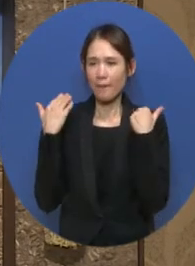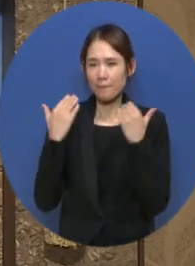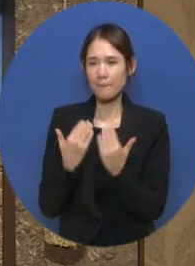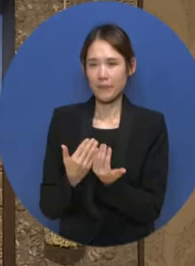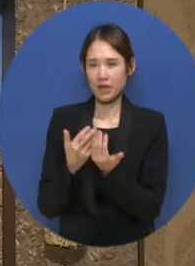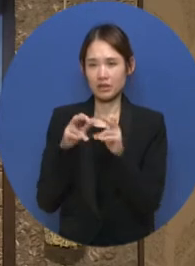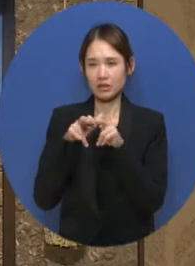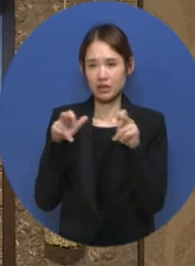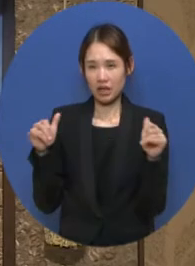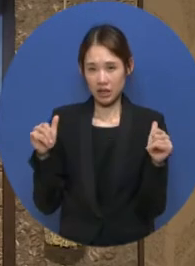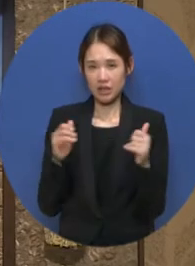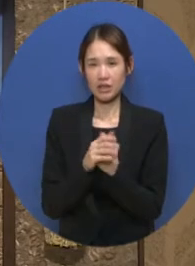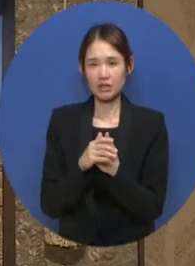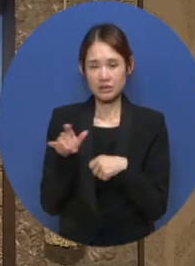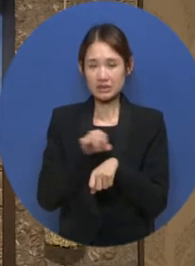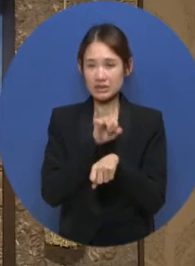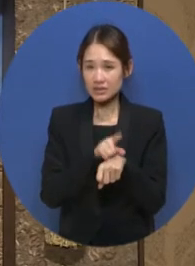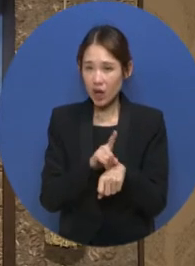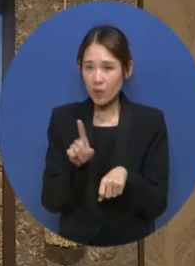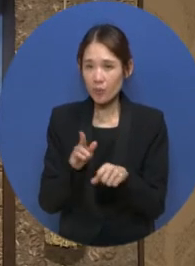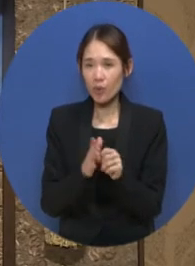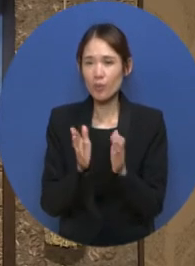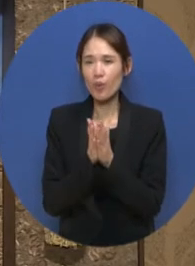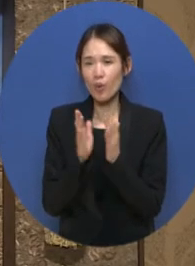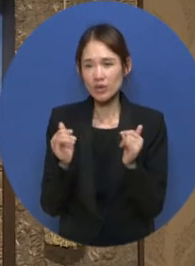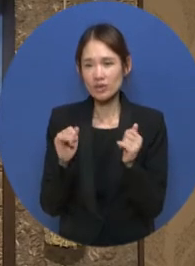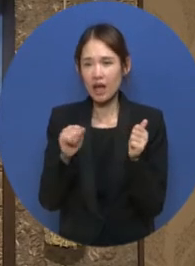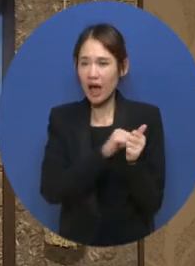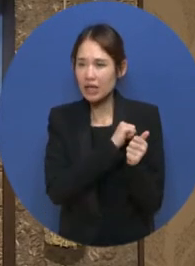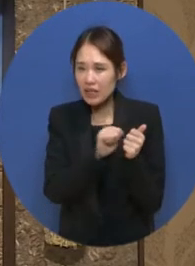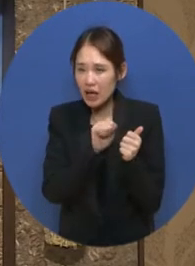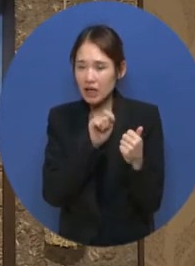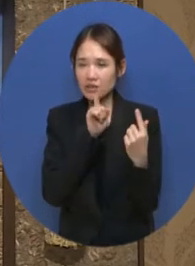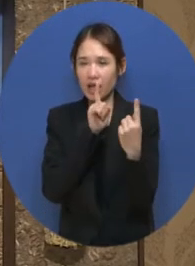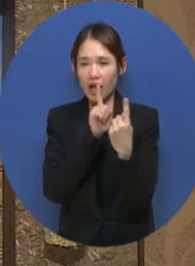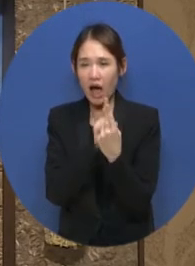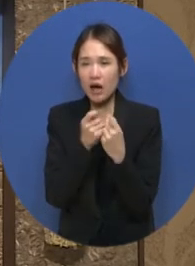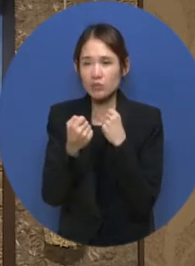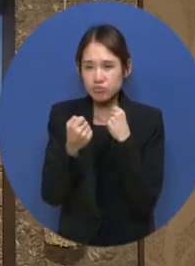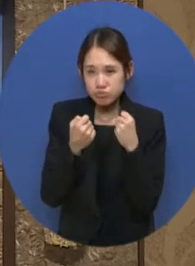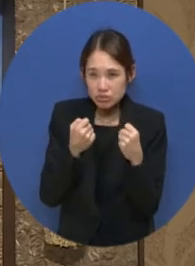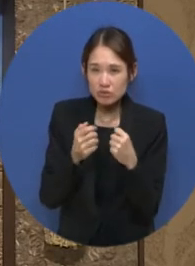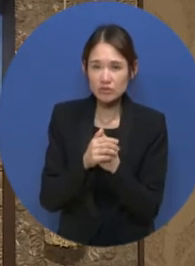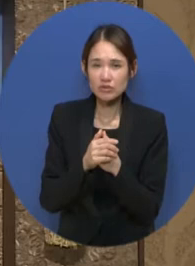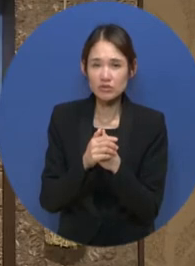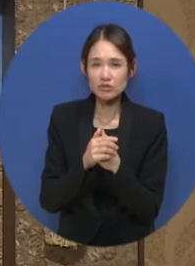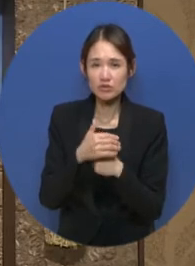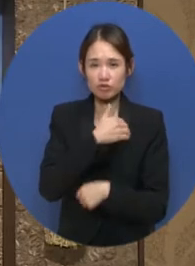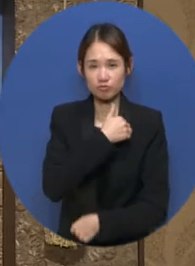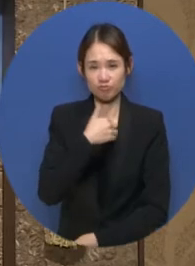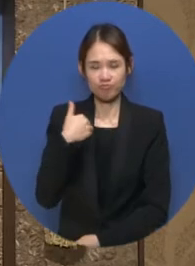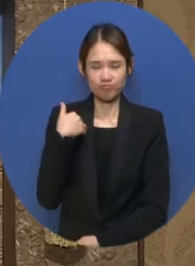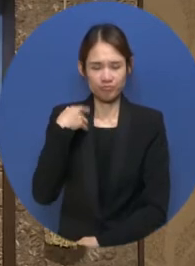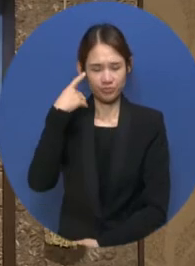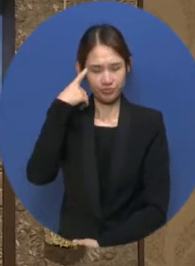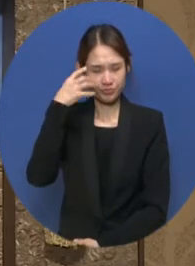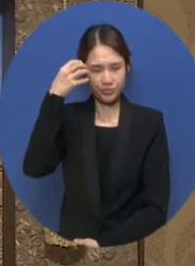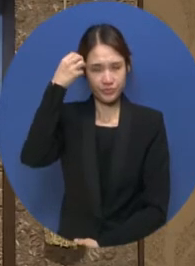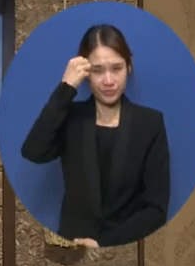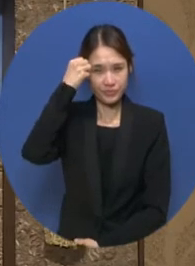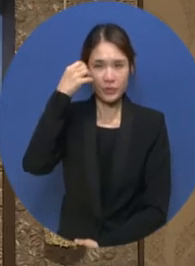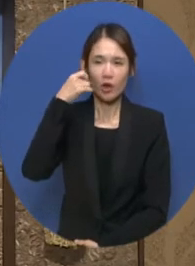이제 이 발대 장애인들이 특성상 이 본인이 학대를 당하고 있음에도 불구하고 이제 이런 것들을 충분하게 인지하지 못해서